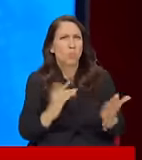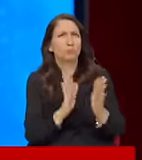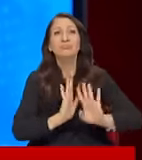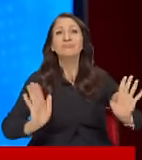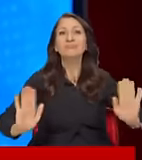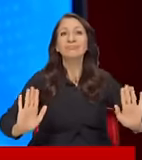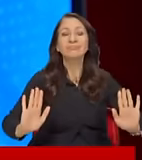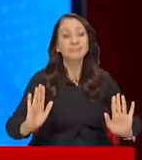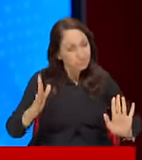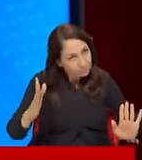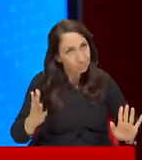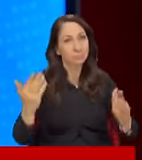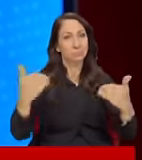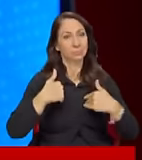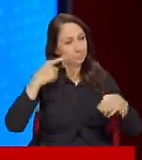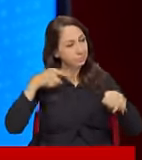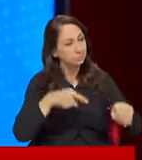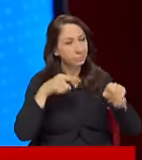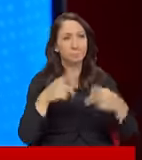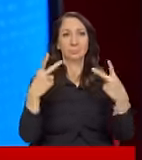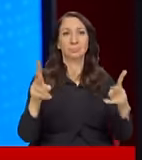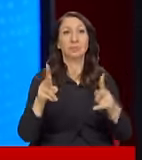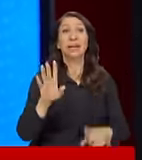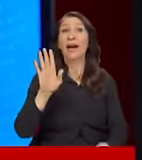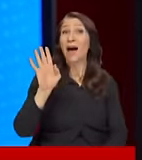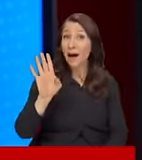muhalefet etmiyorum. Bilakis olmalı. Sadece